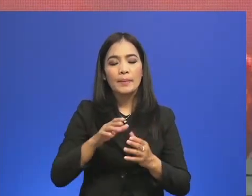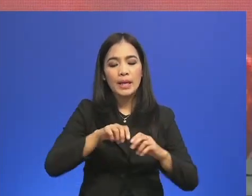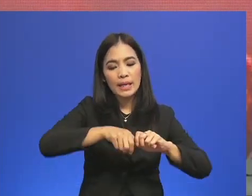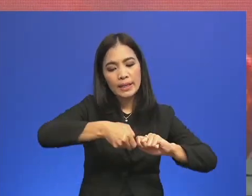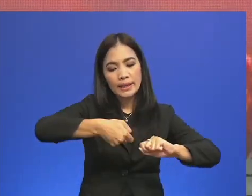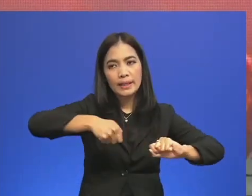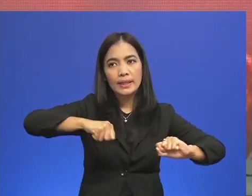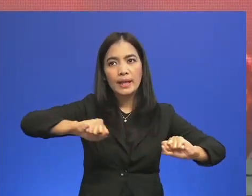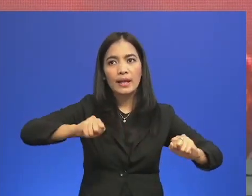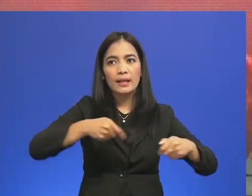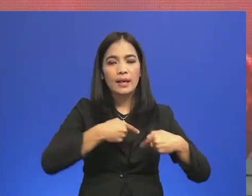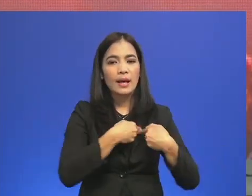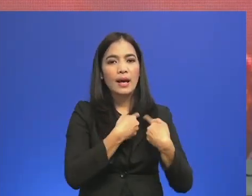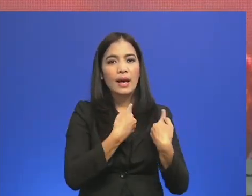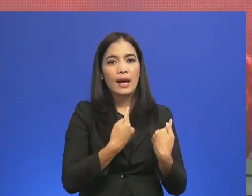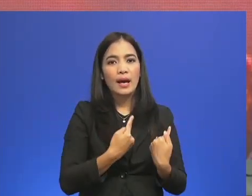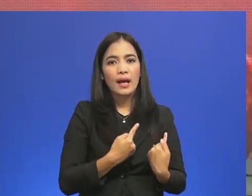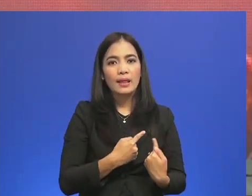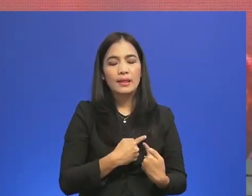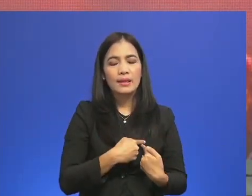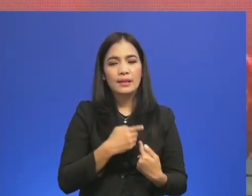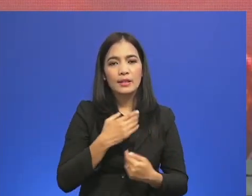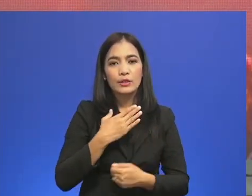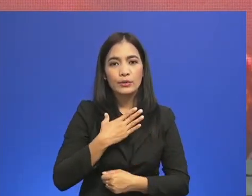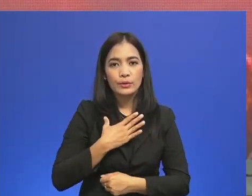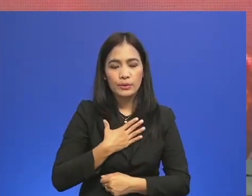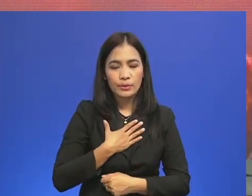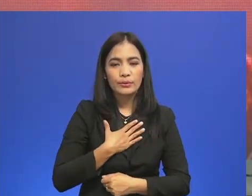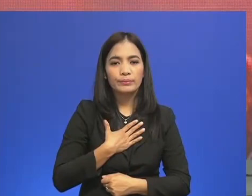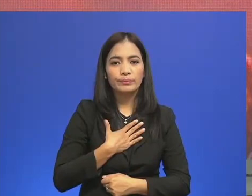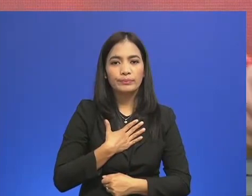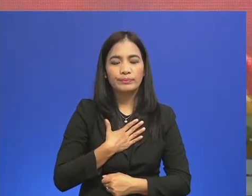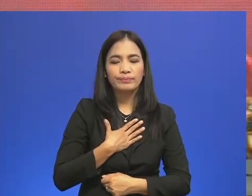yang mengikat hatiku?